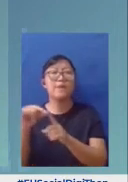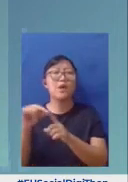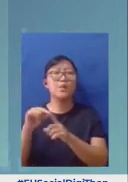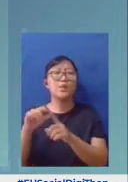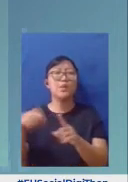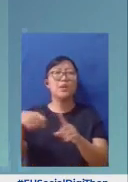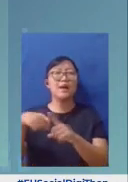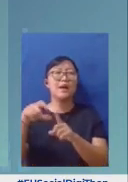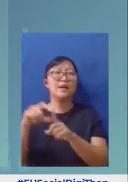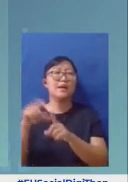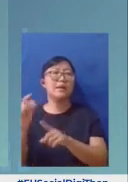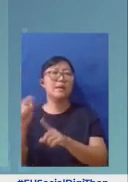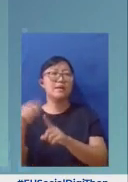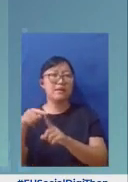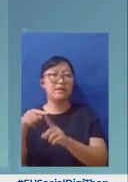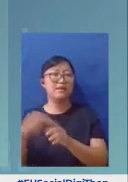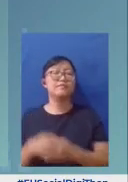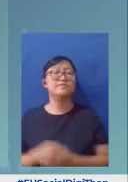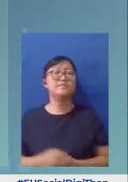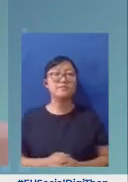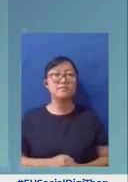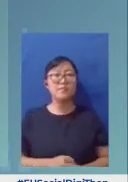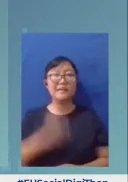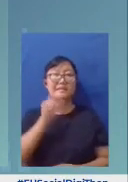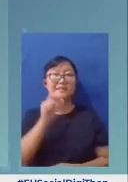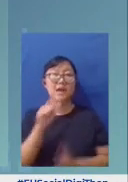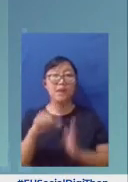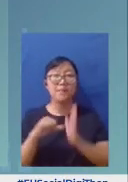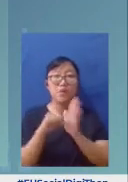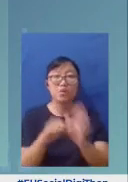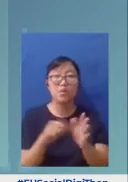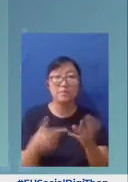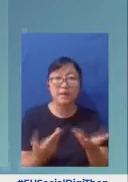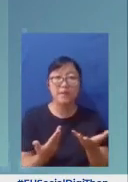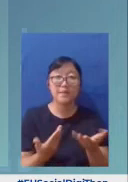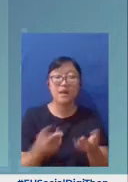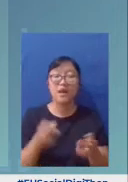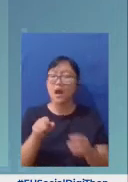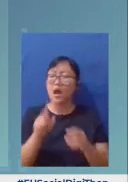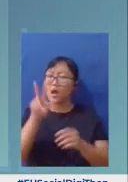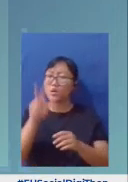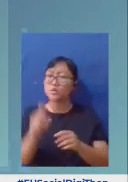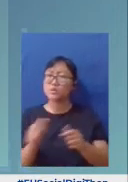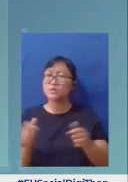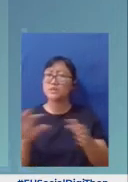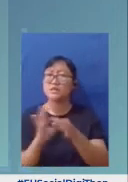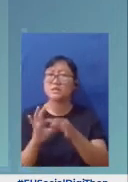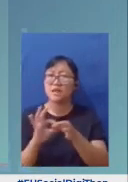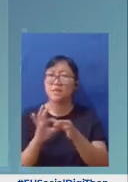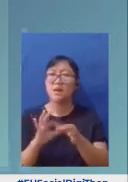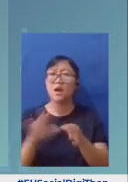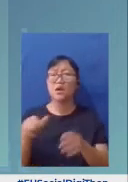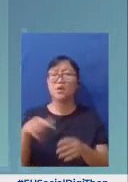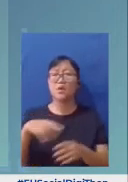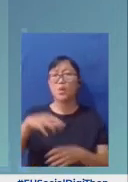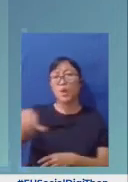Bantuannya ternyata bisa dilakukan, dibutuhkan kerjasama nih antara keluarga, sekolah, dan tenaga profesional seperti psikolog. Nah, jangan